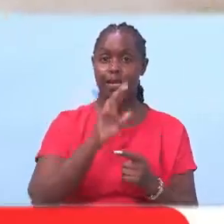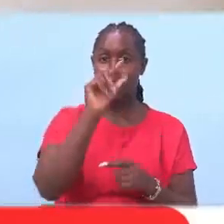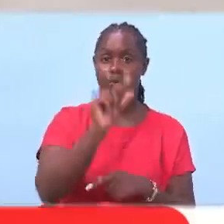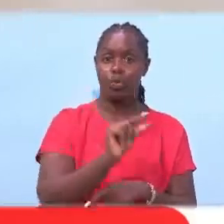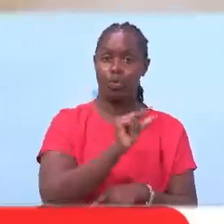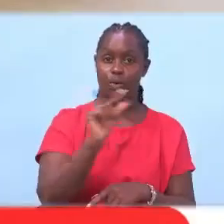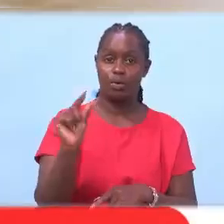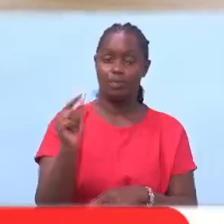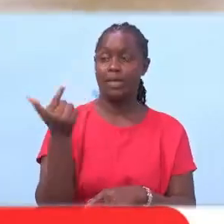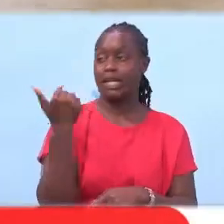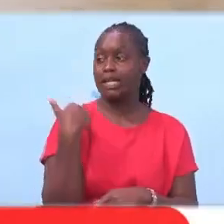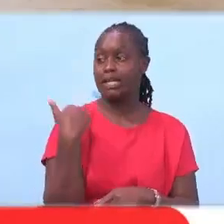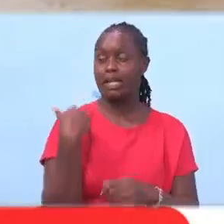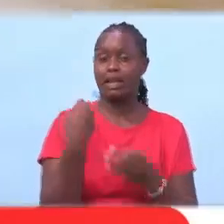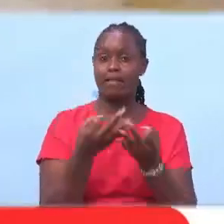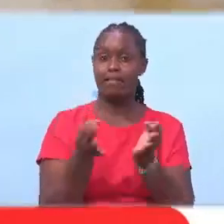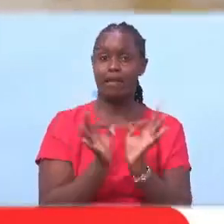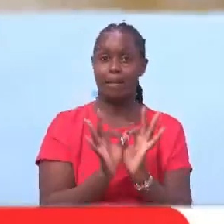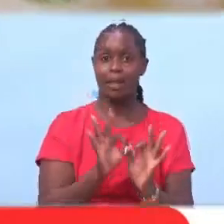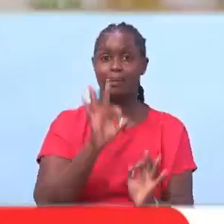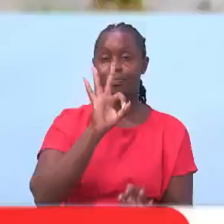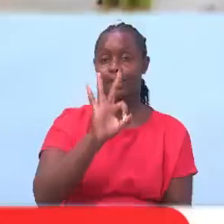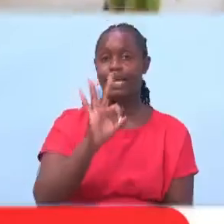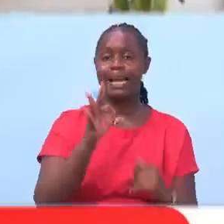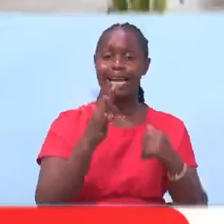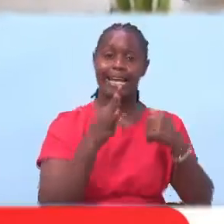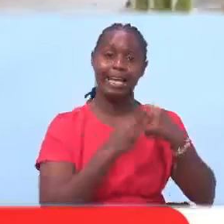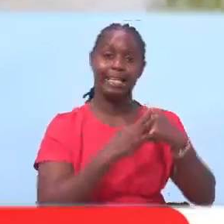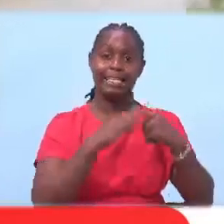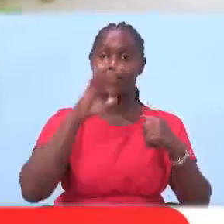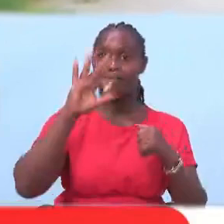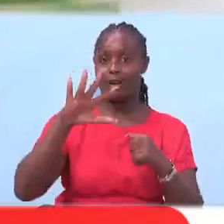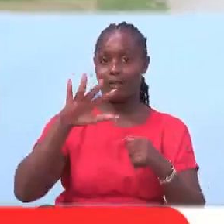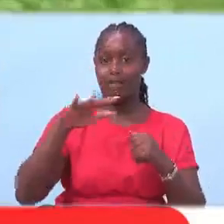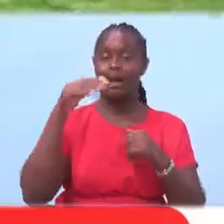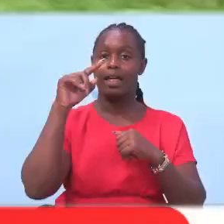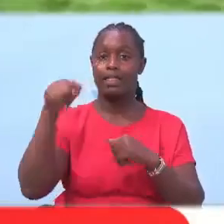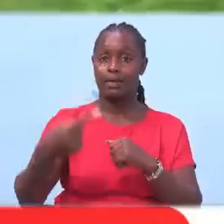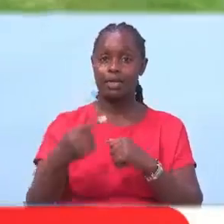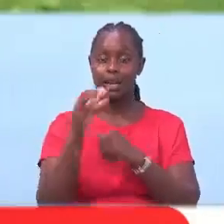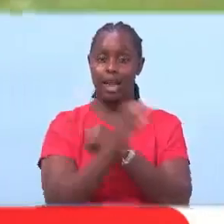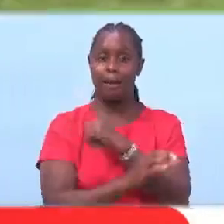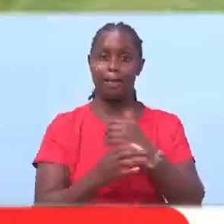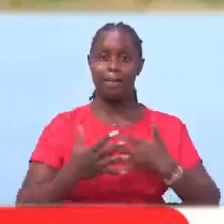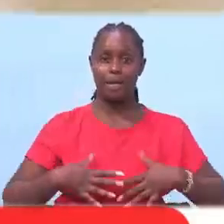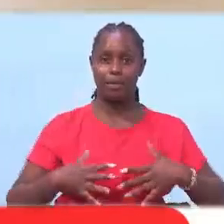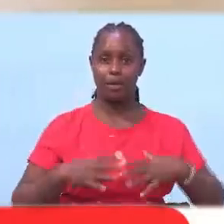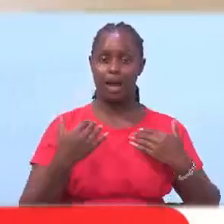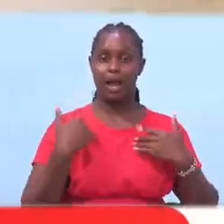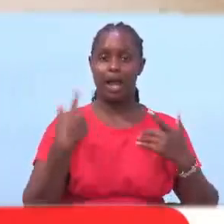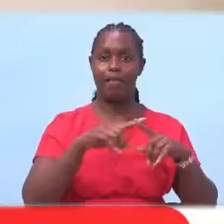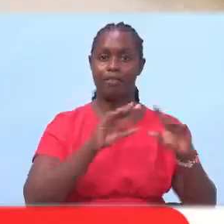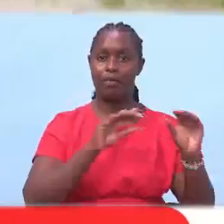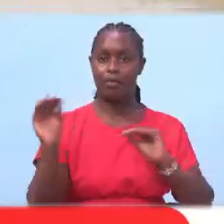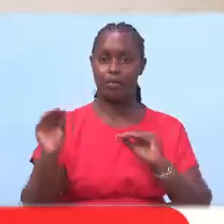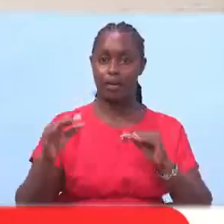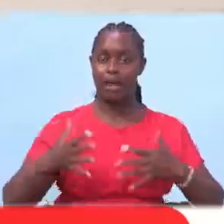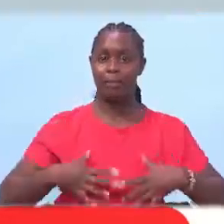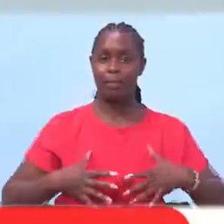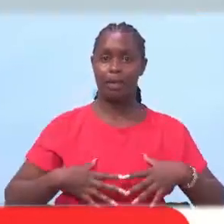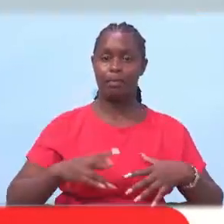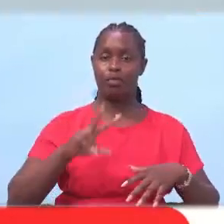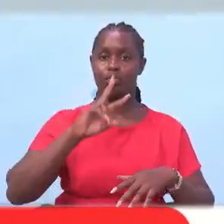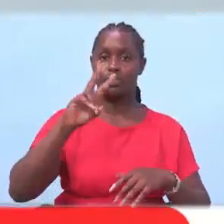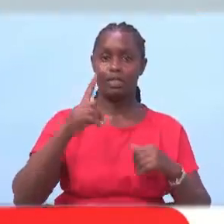jana takriban familia 1,085 zimelazimika kuhama, huku watu 26